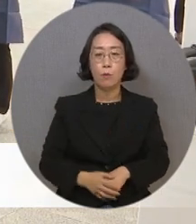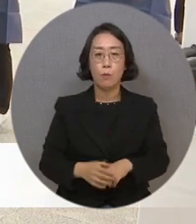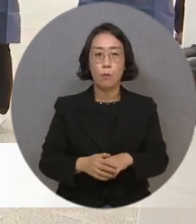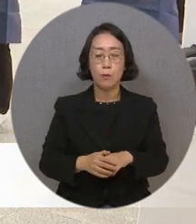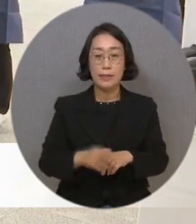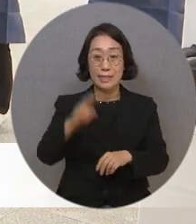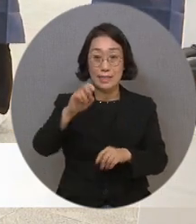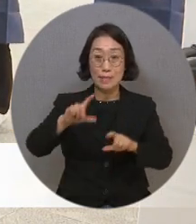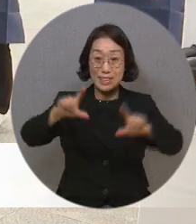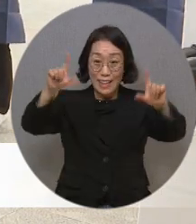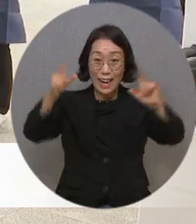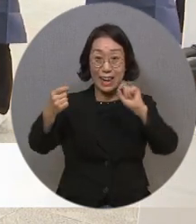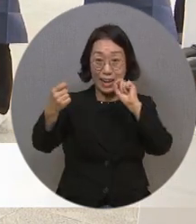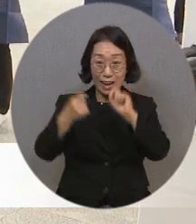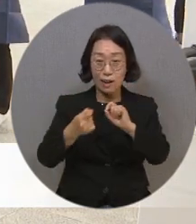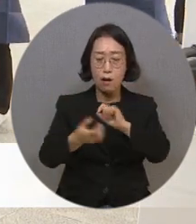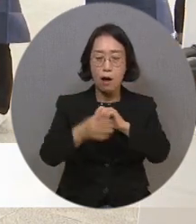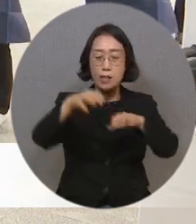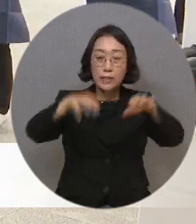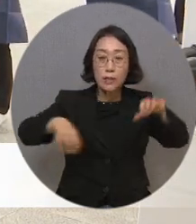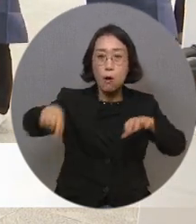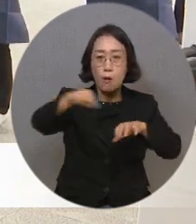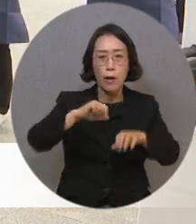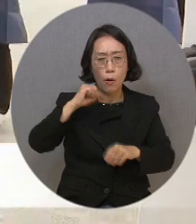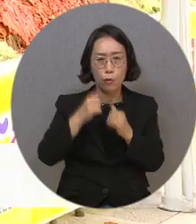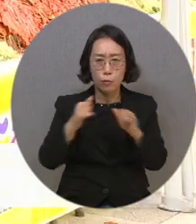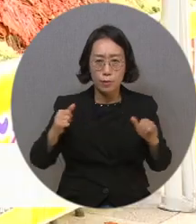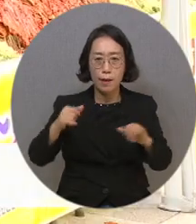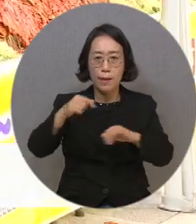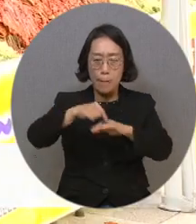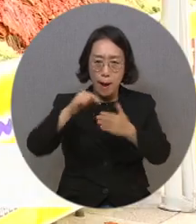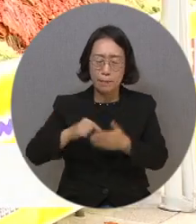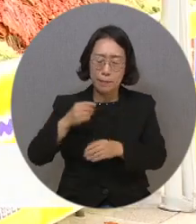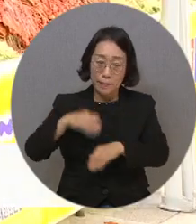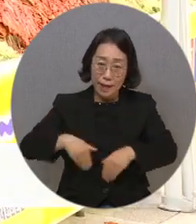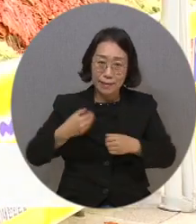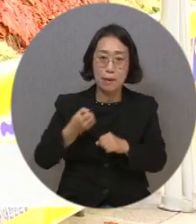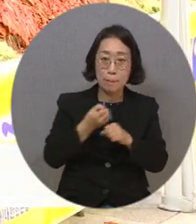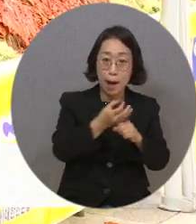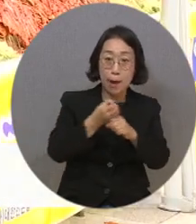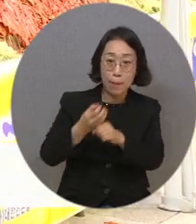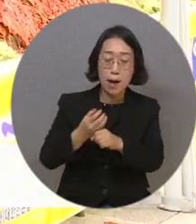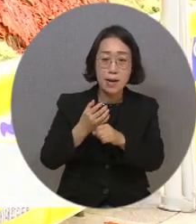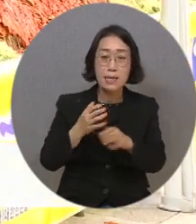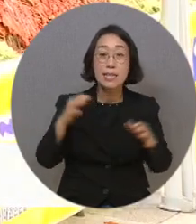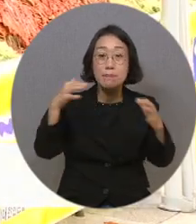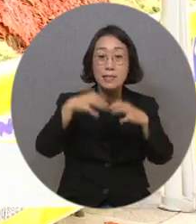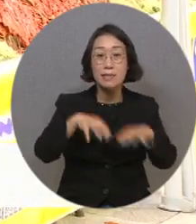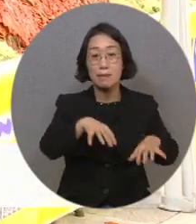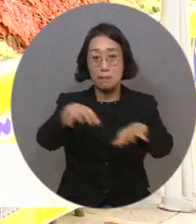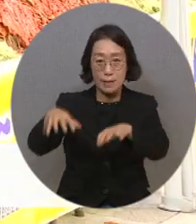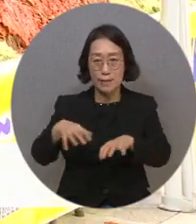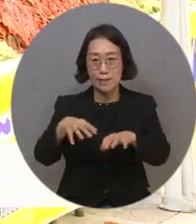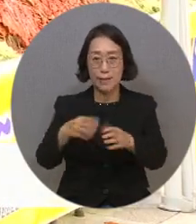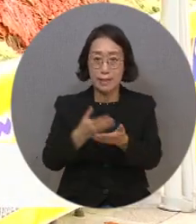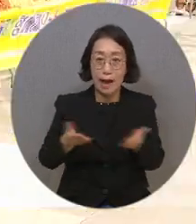날을 앞두고 돈에 어려운 이웃에 따뜻한 마음을 전하고자 김장김치 담그기 및 나눔 행사를